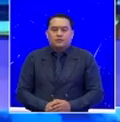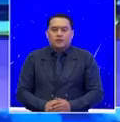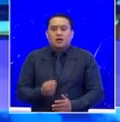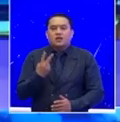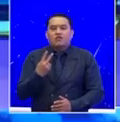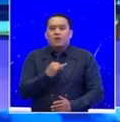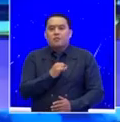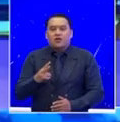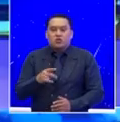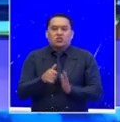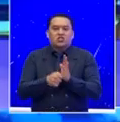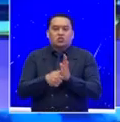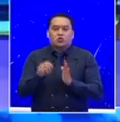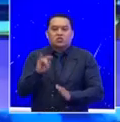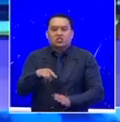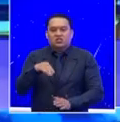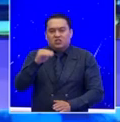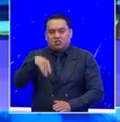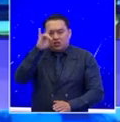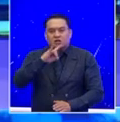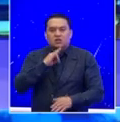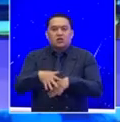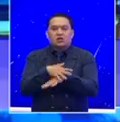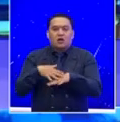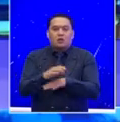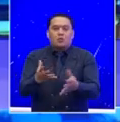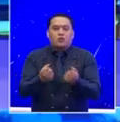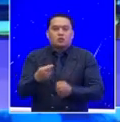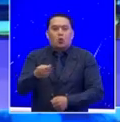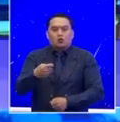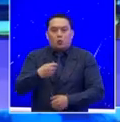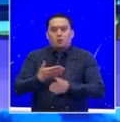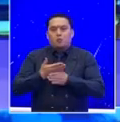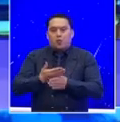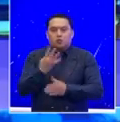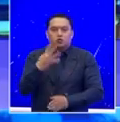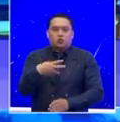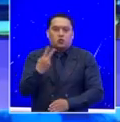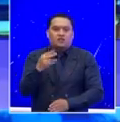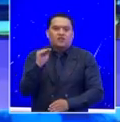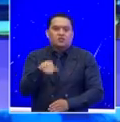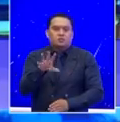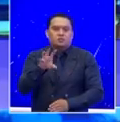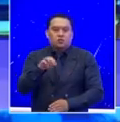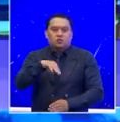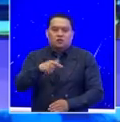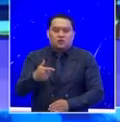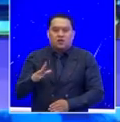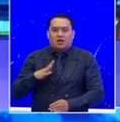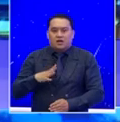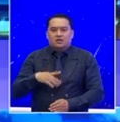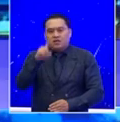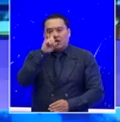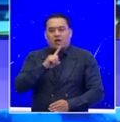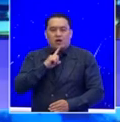2 миллиона 600 тысяч казахстанцев уже получили социальную помощь от государства в размере 42 тысяч 500